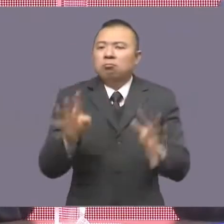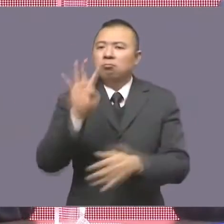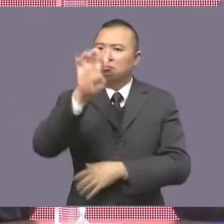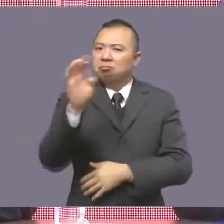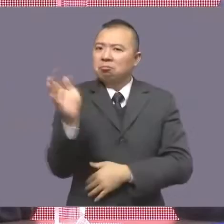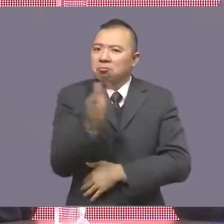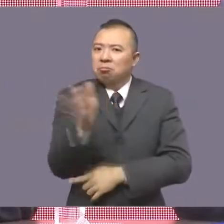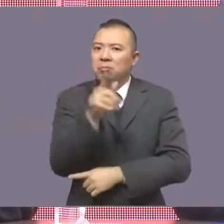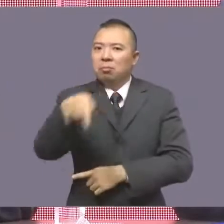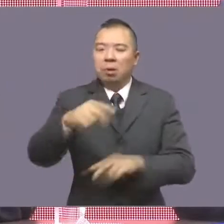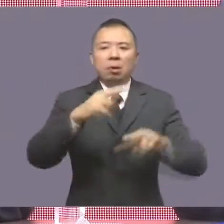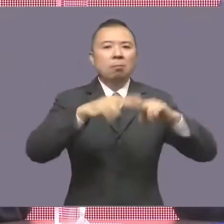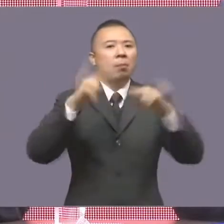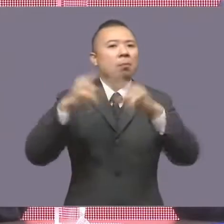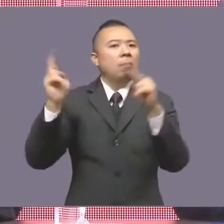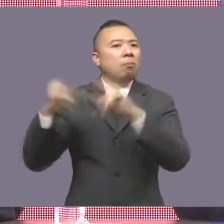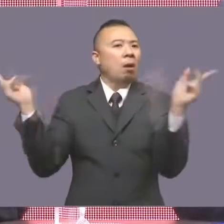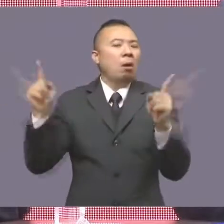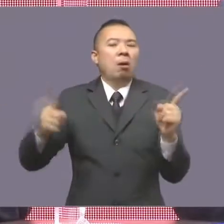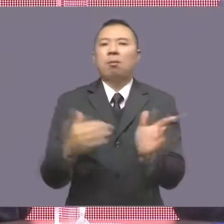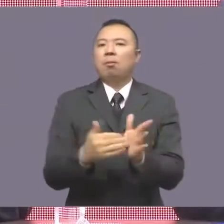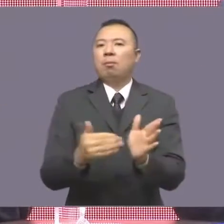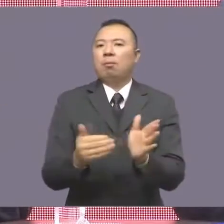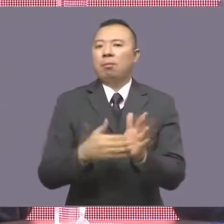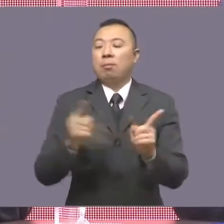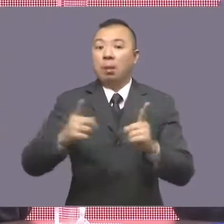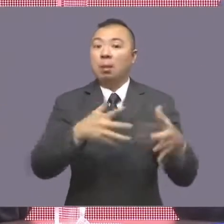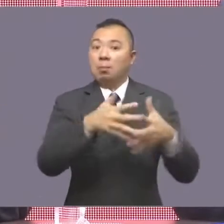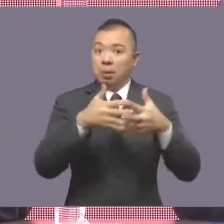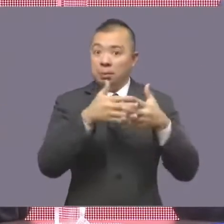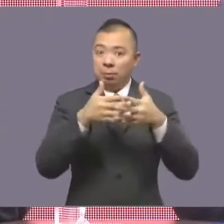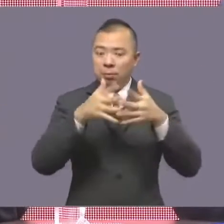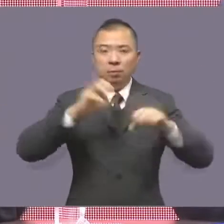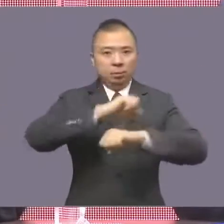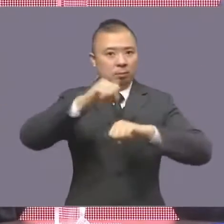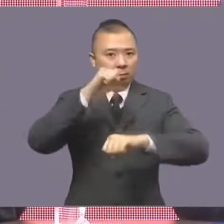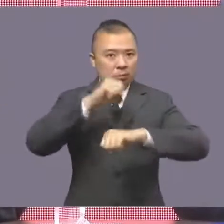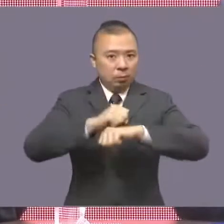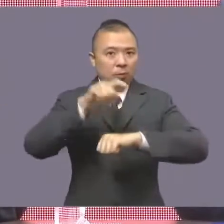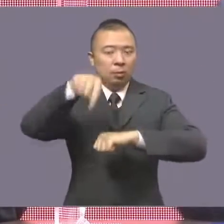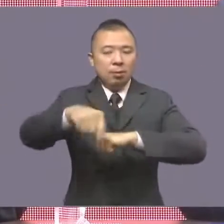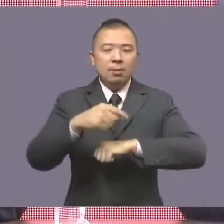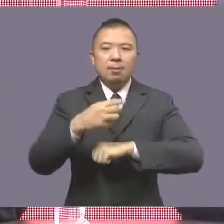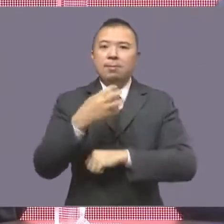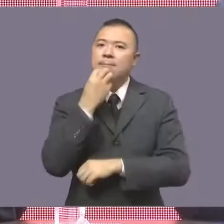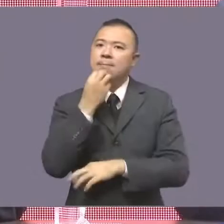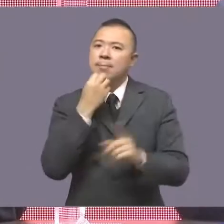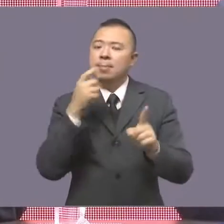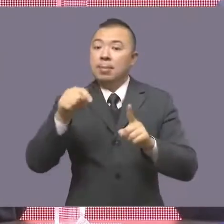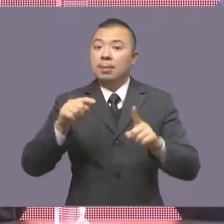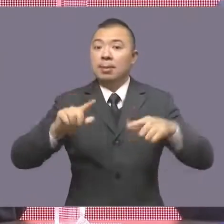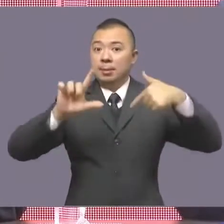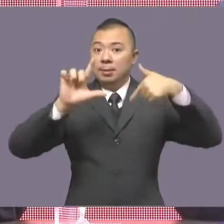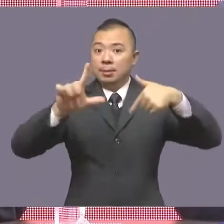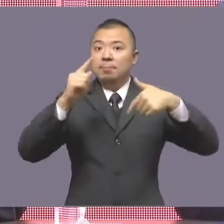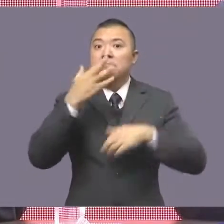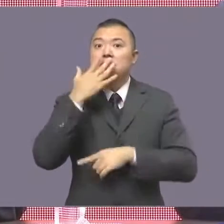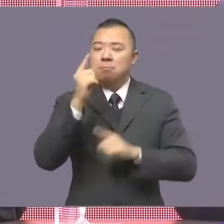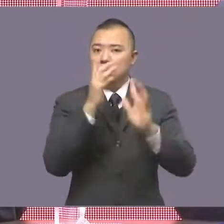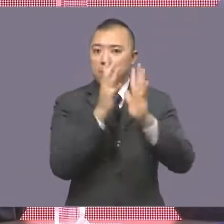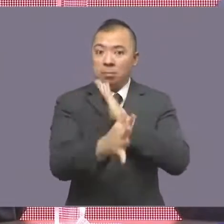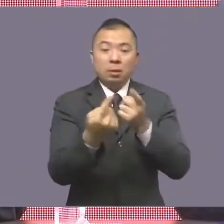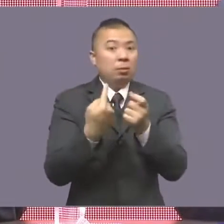制，其中美国、新加坡、以色列也在去年加入完